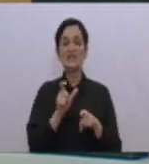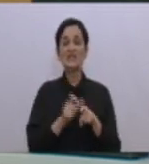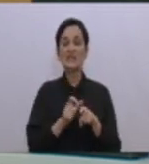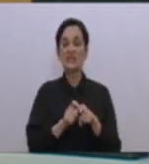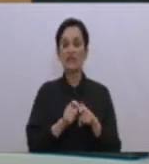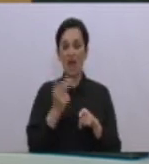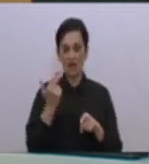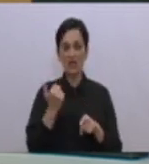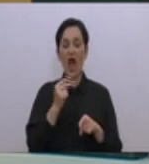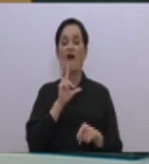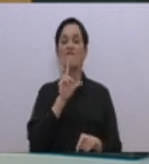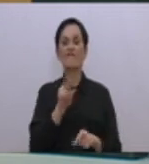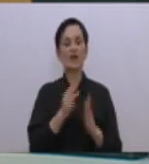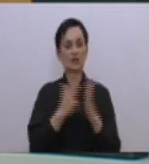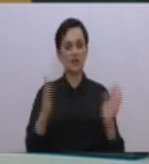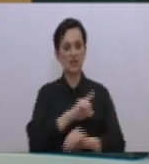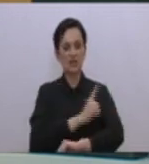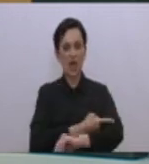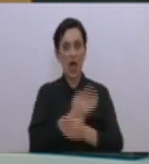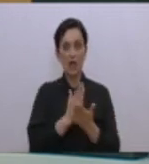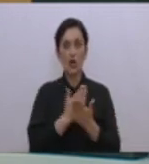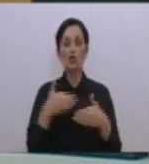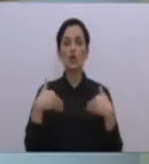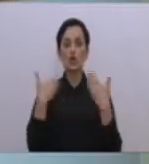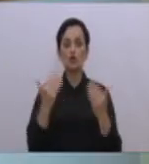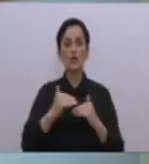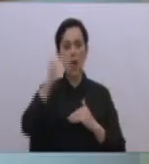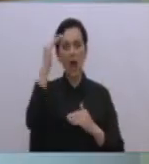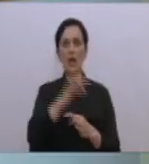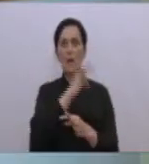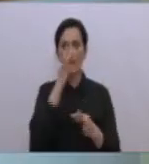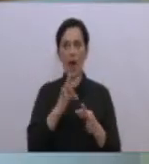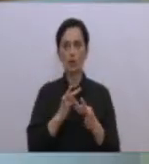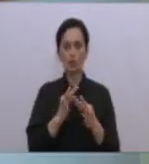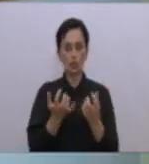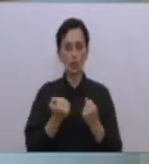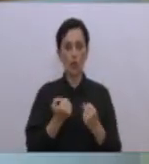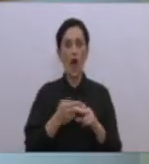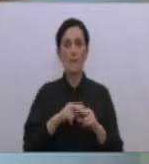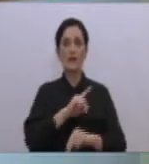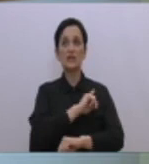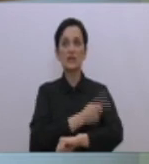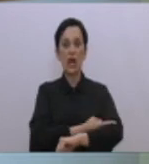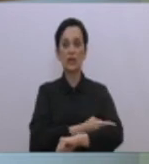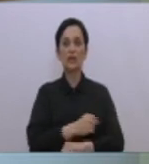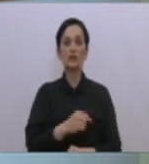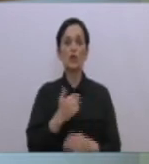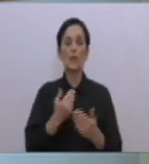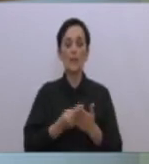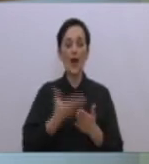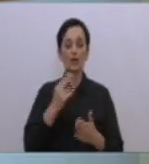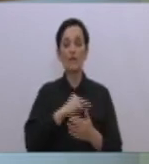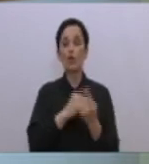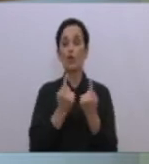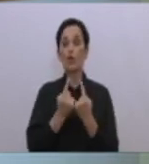და გამოსახულებას დიდი ძალა აქვს. Გისურვებთ, რომ მაღალი პასუხისმგებლობით მოეპყროთ ამ ძალას. Პატივცემლო